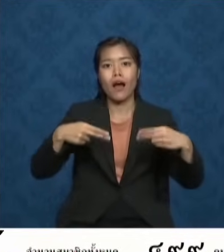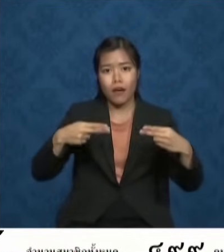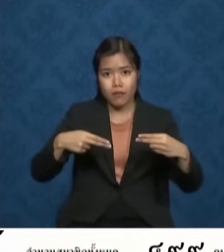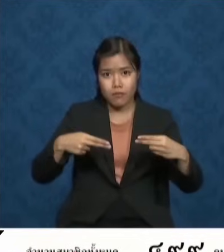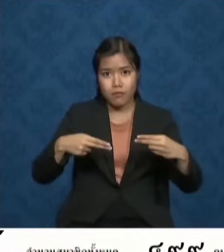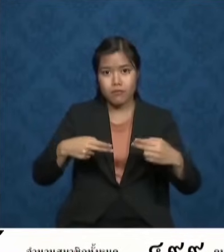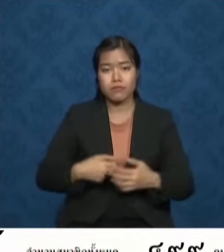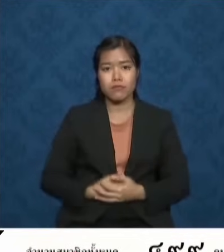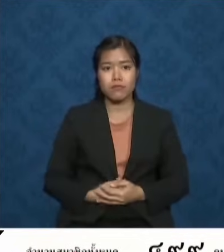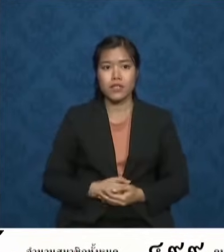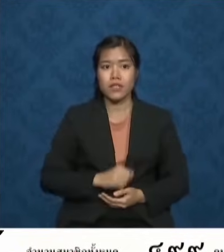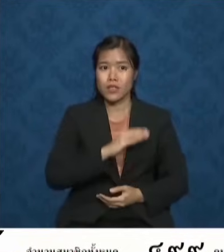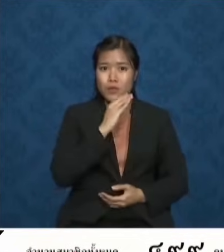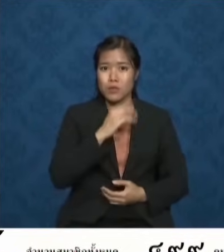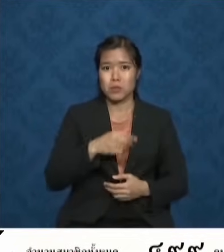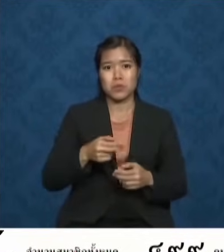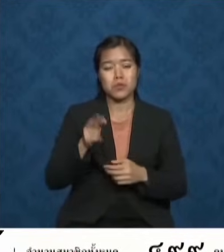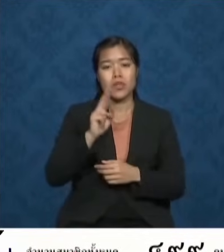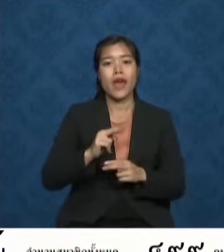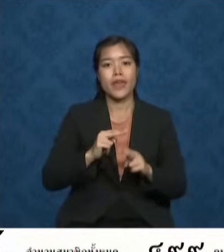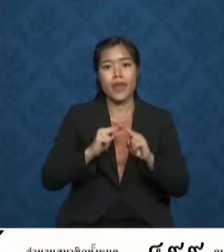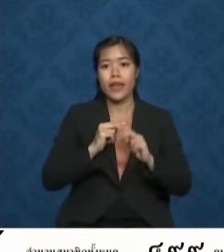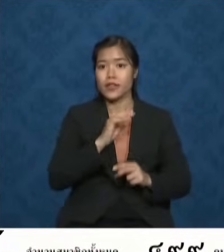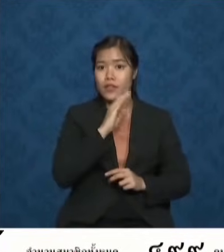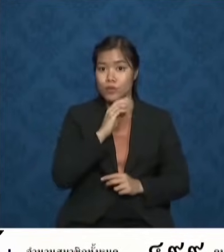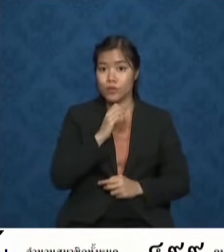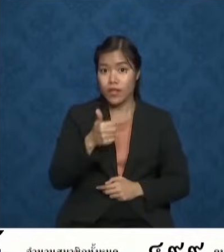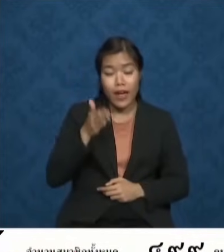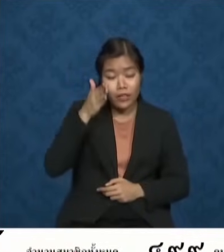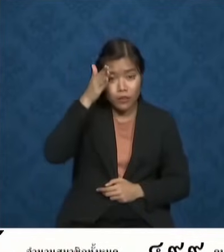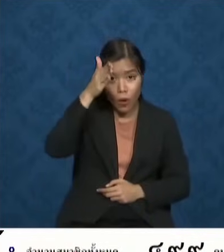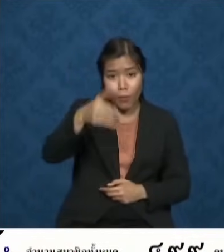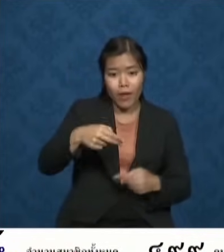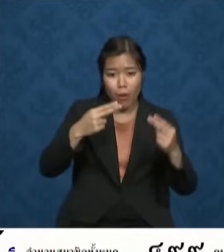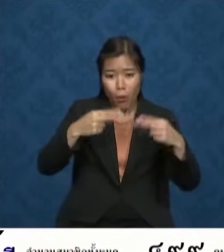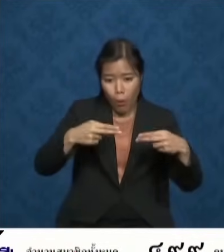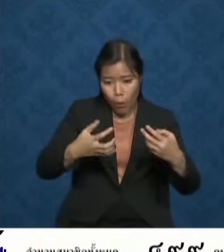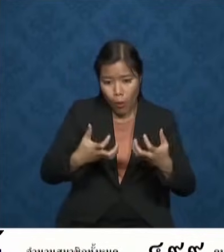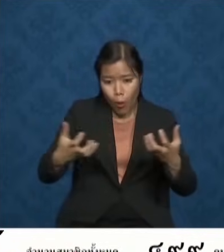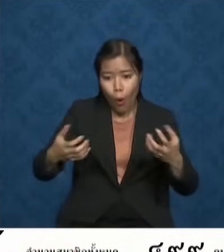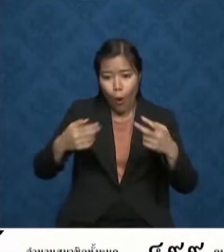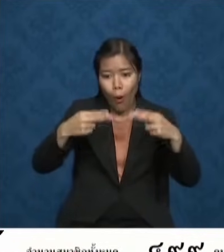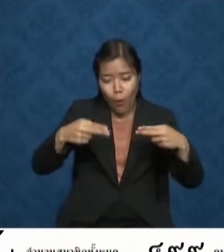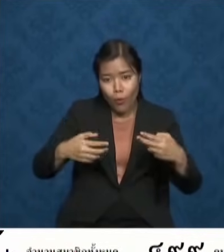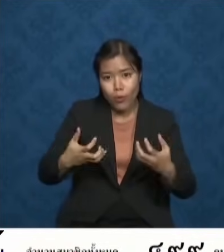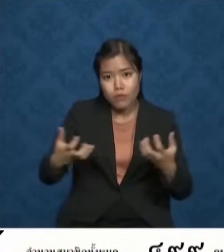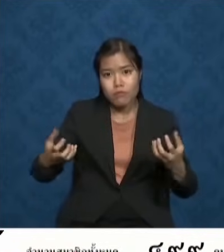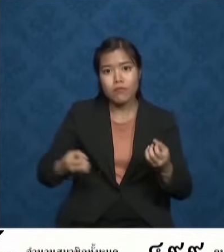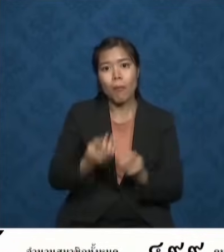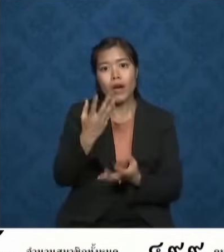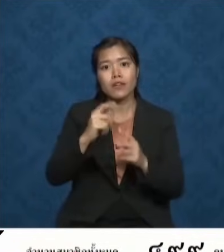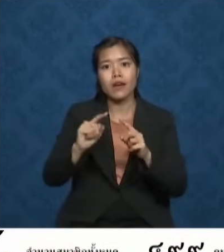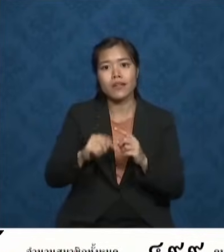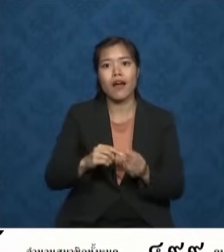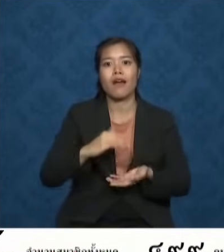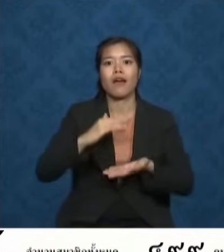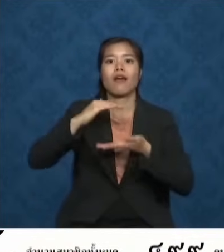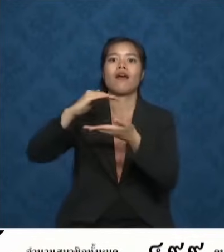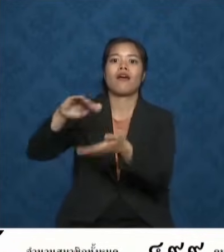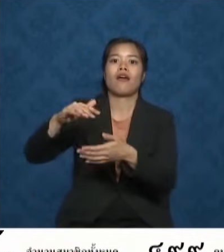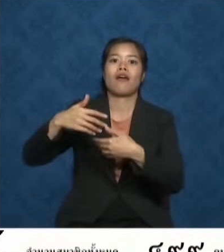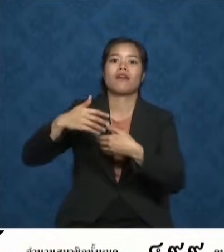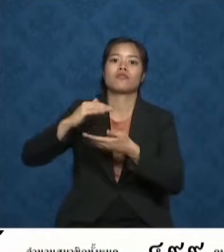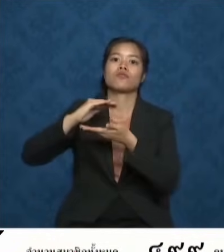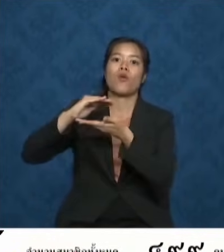ทศดีมาก1ถ้าเราทำได้ขนาดนั้นนี่1เราประหยัดงบซื้ออาวุธ2ขายเอาเงินเข้าประเ